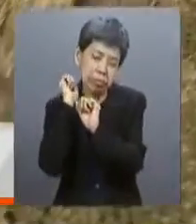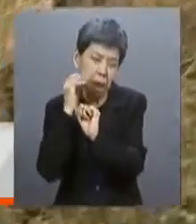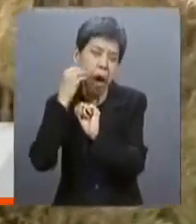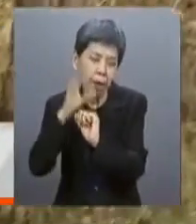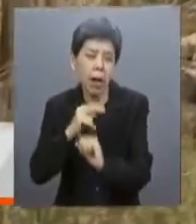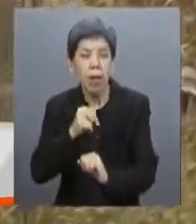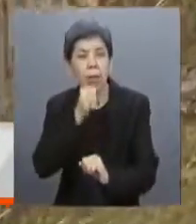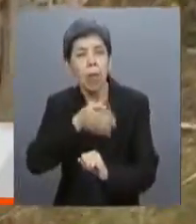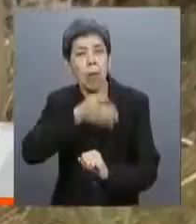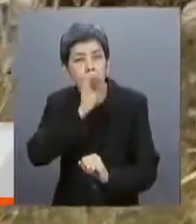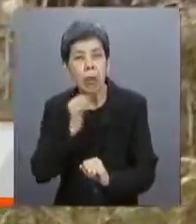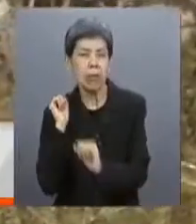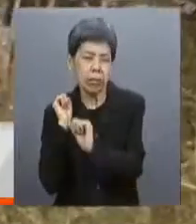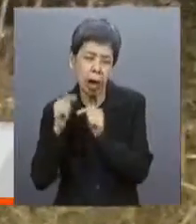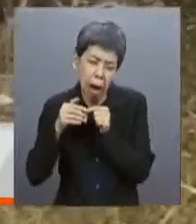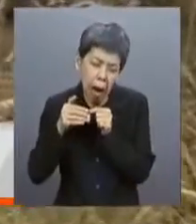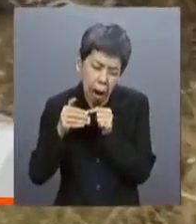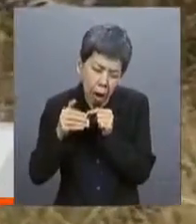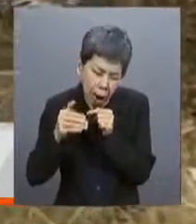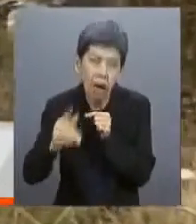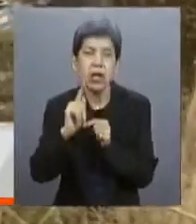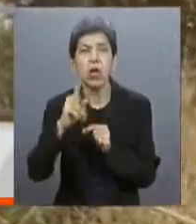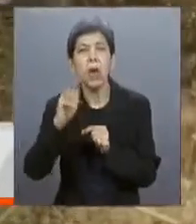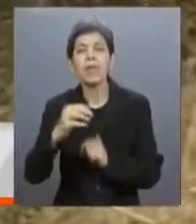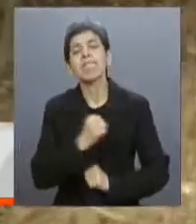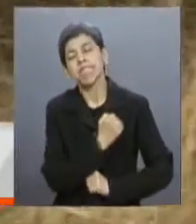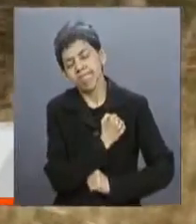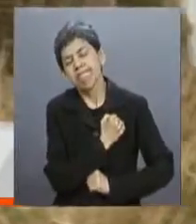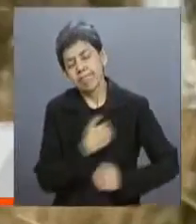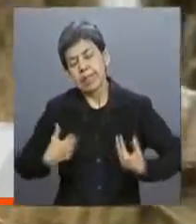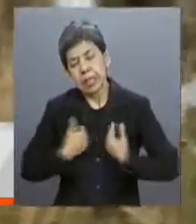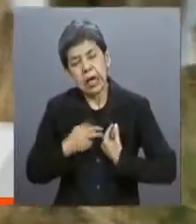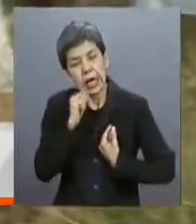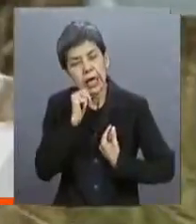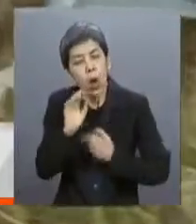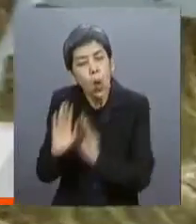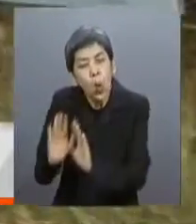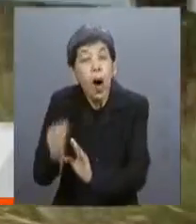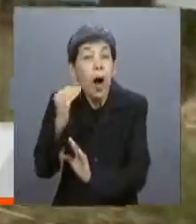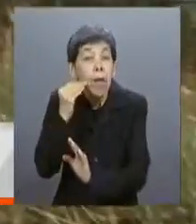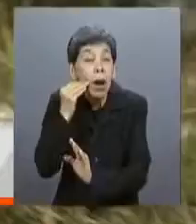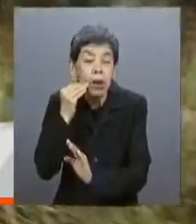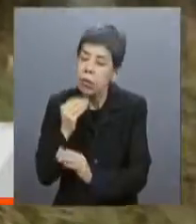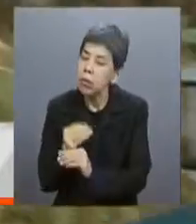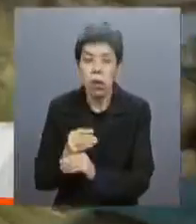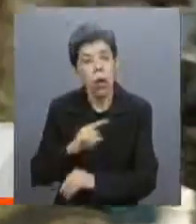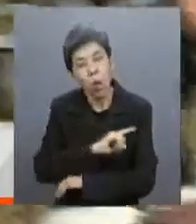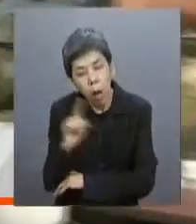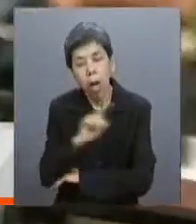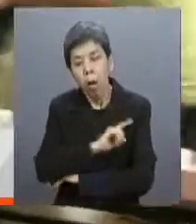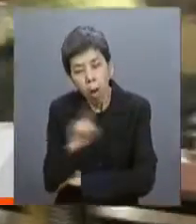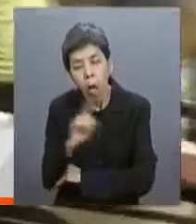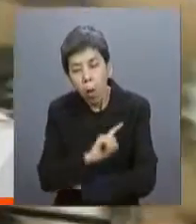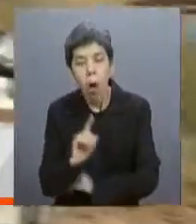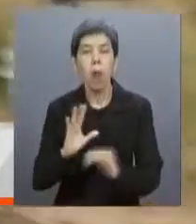ไว้ดื่มกินแม้จะต้องหาบน้ำไปถึง1กิโลเมตรแต่ก็ต้องยอมเหนื่อยเพราะน้ำที่สำรองไว้ที่บ้านใช้ได้เพียงวันต่อวันเท่านั้น